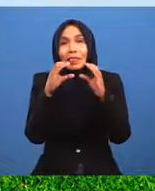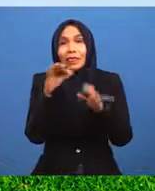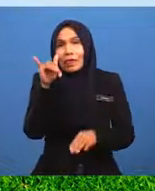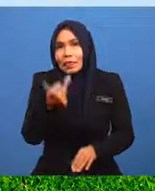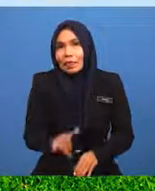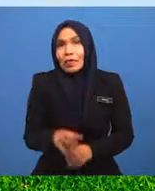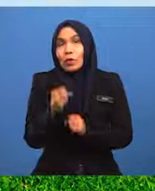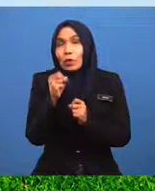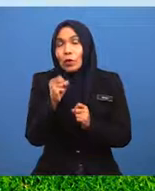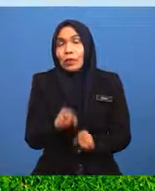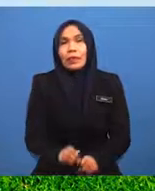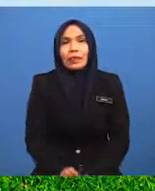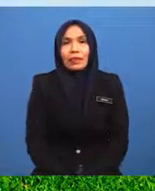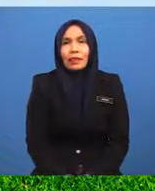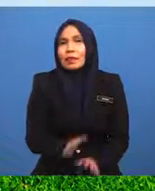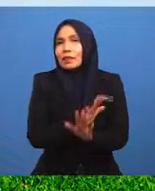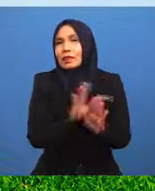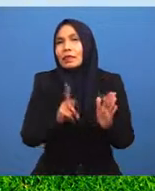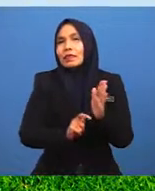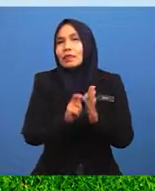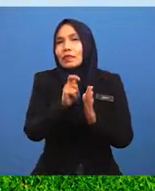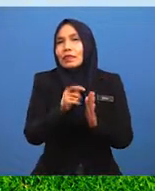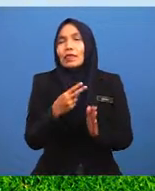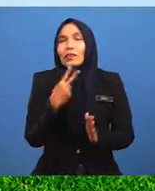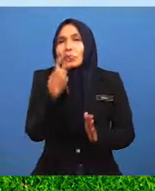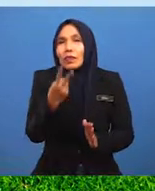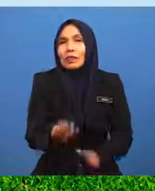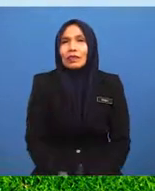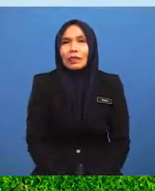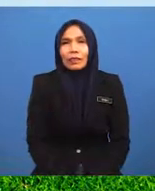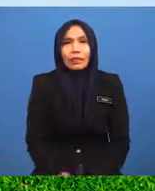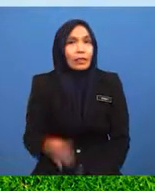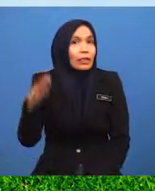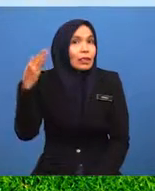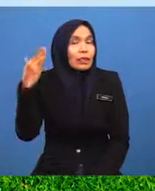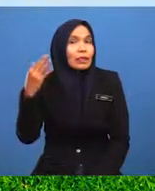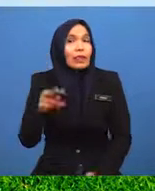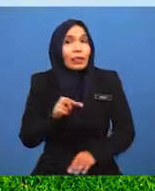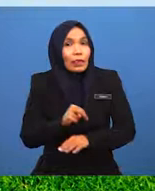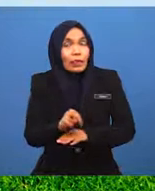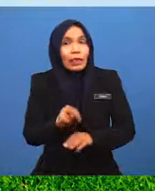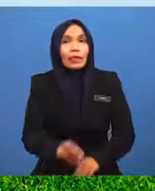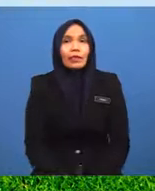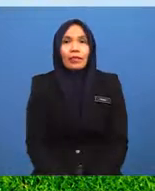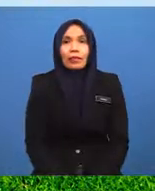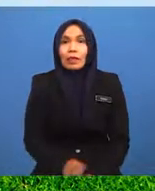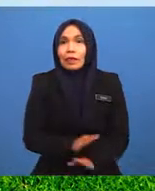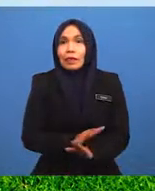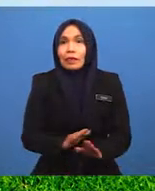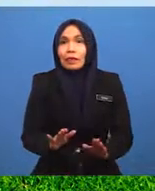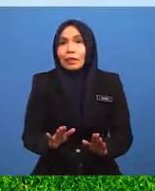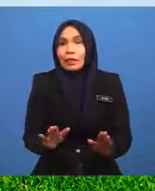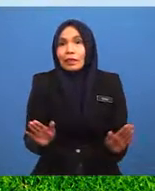santun, tidak meninggikan suara, mendengar nasihat, tidak mencela perbualan orang